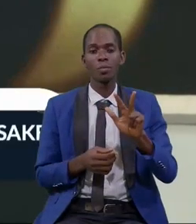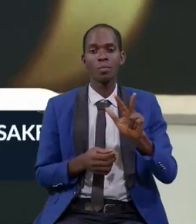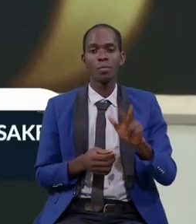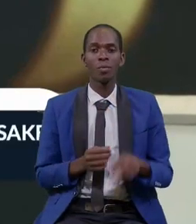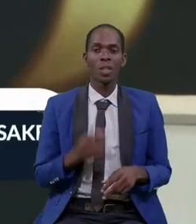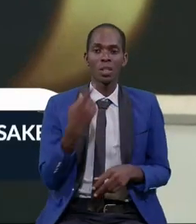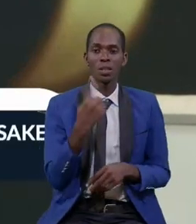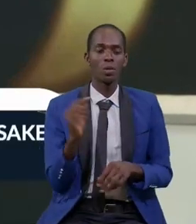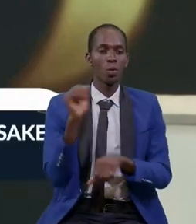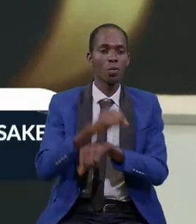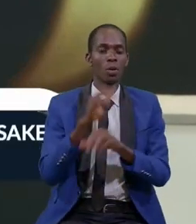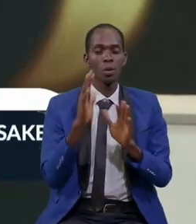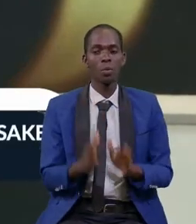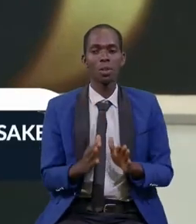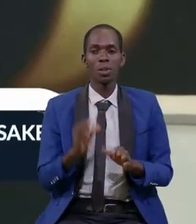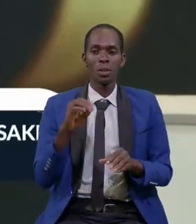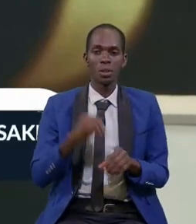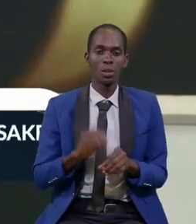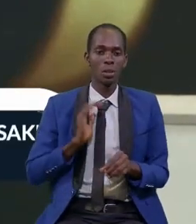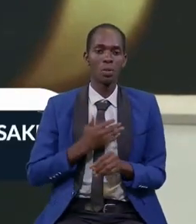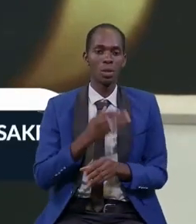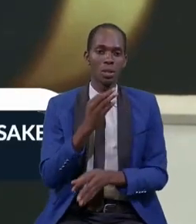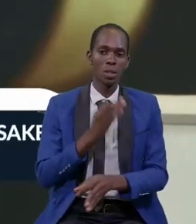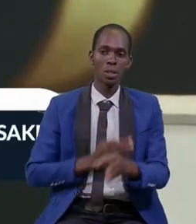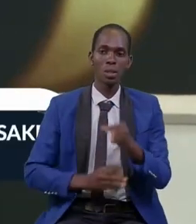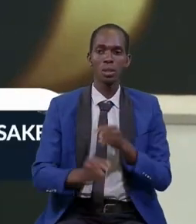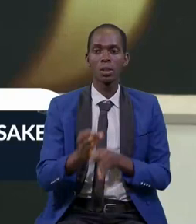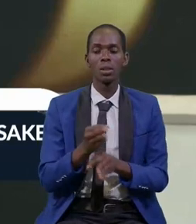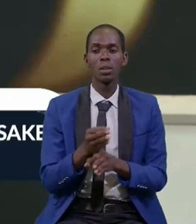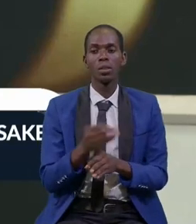Troisième élément, le vainqueur à notre place pour nous.